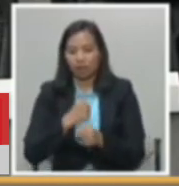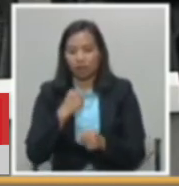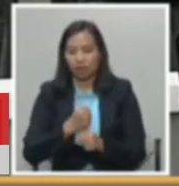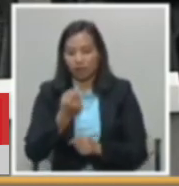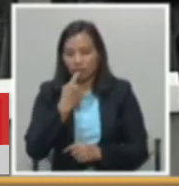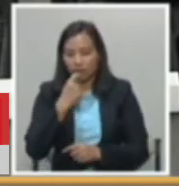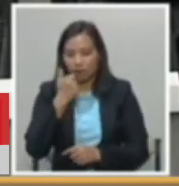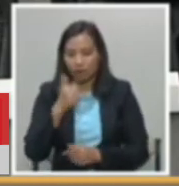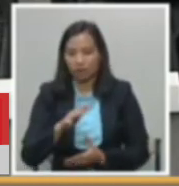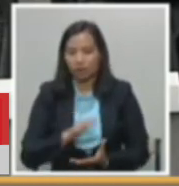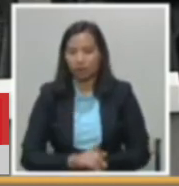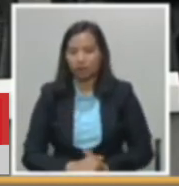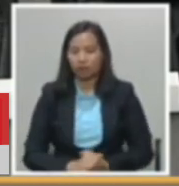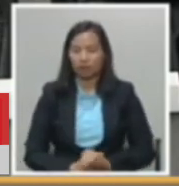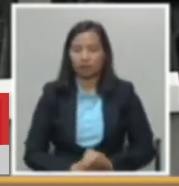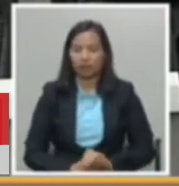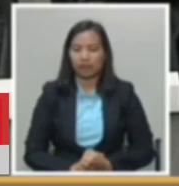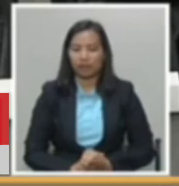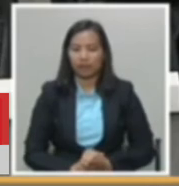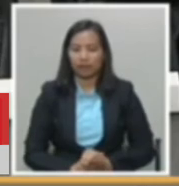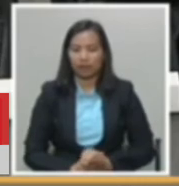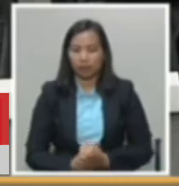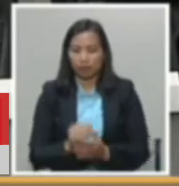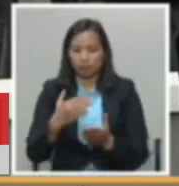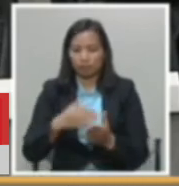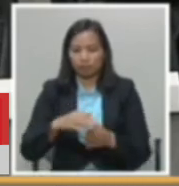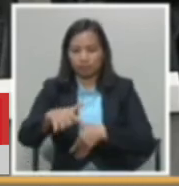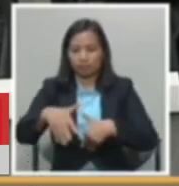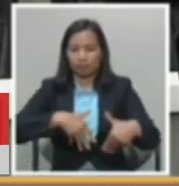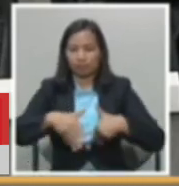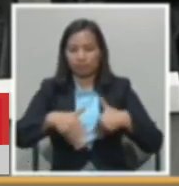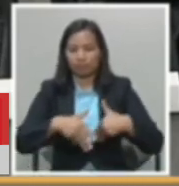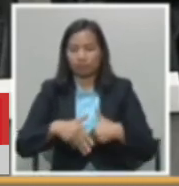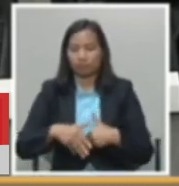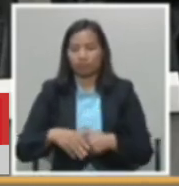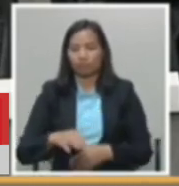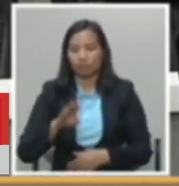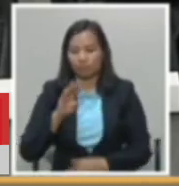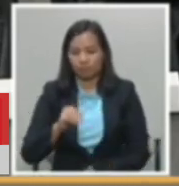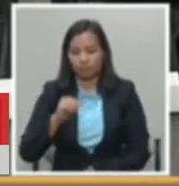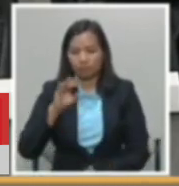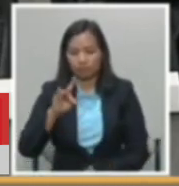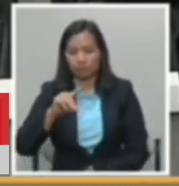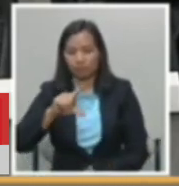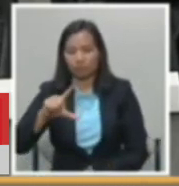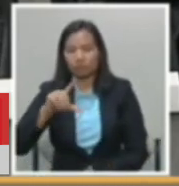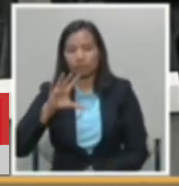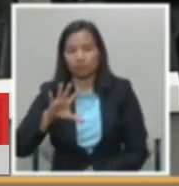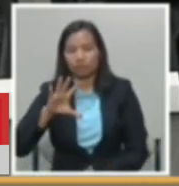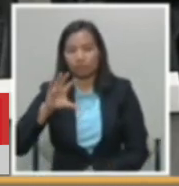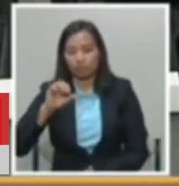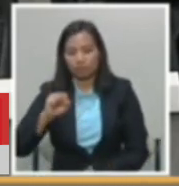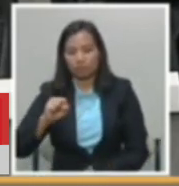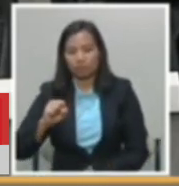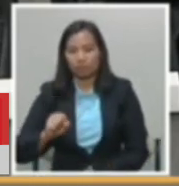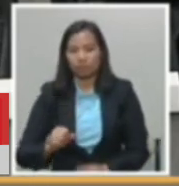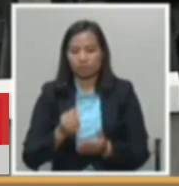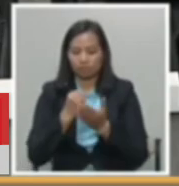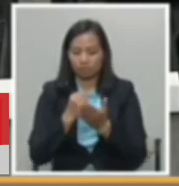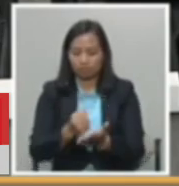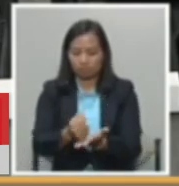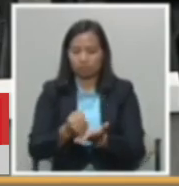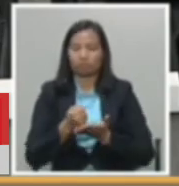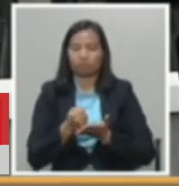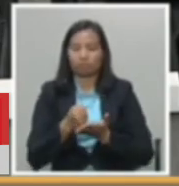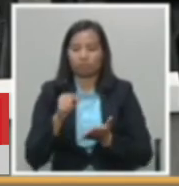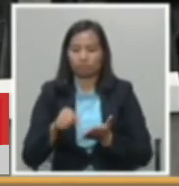ไม่ได้ก็นำเรียนว่าประชาชนส่วนใหญ่48ล้าน5แสนคนพึ่งกองทุนนี้กองทุ